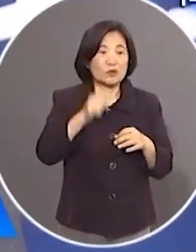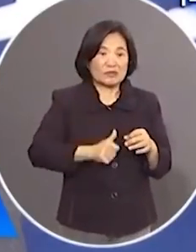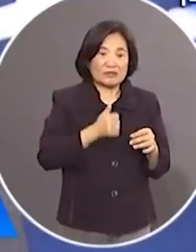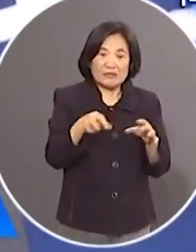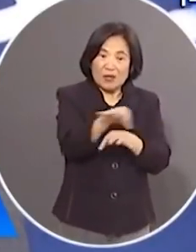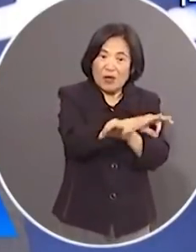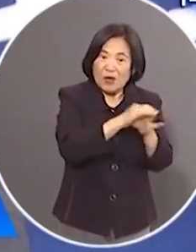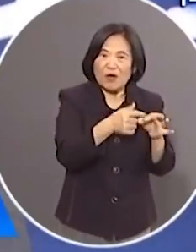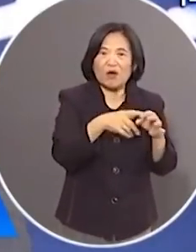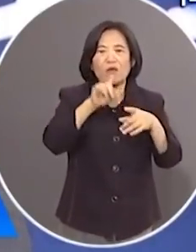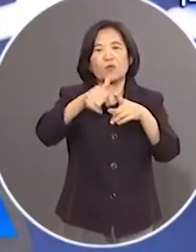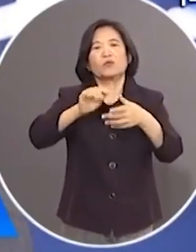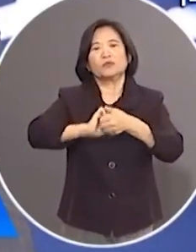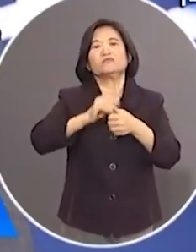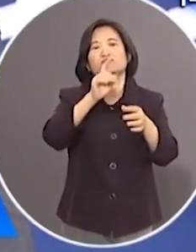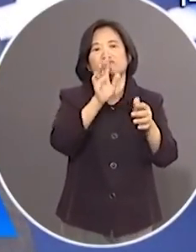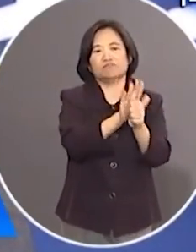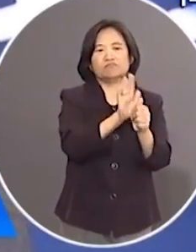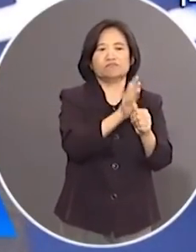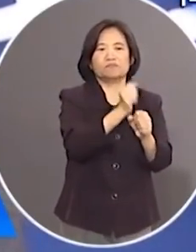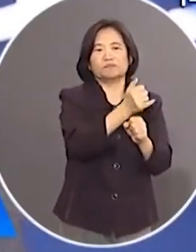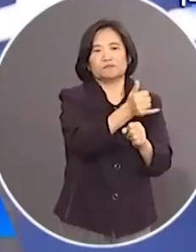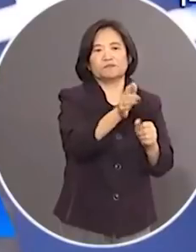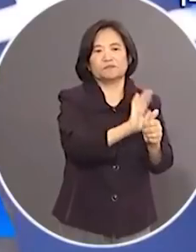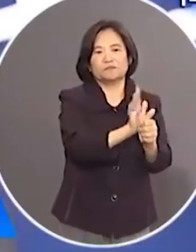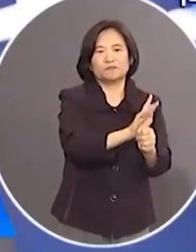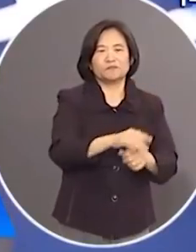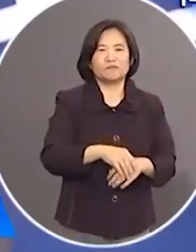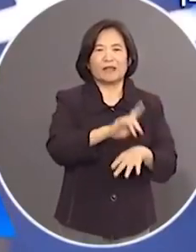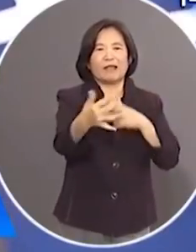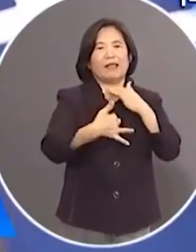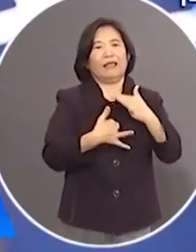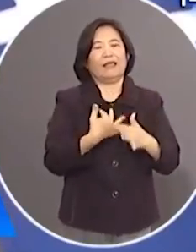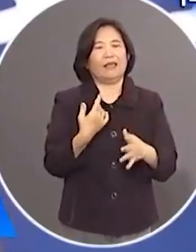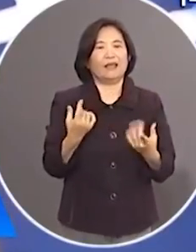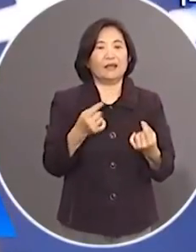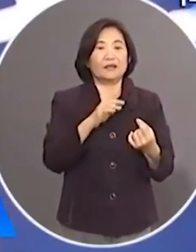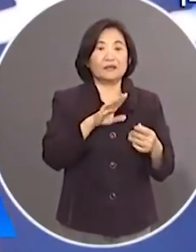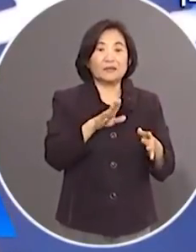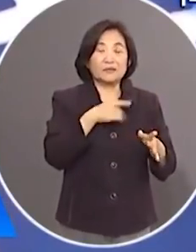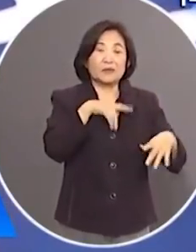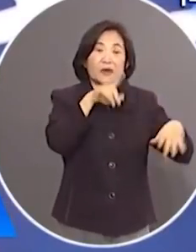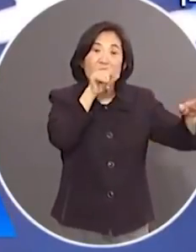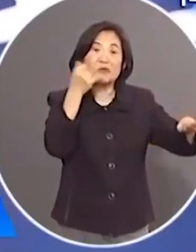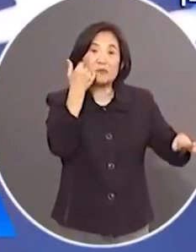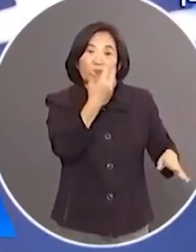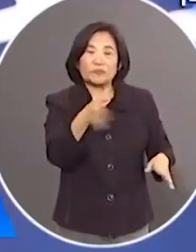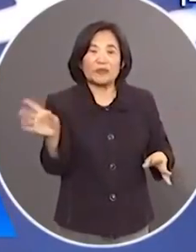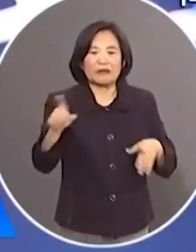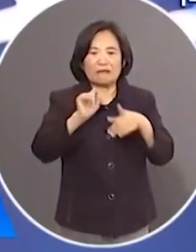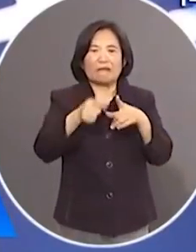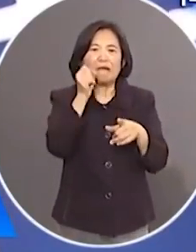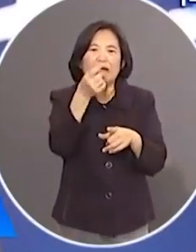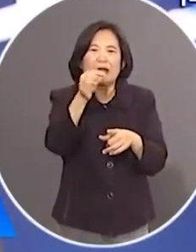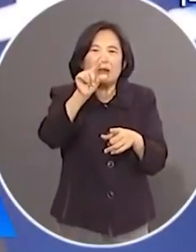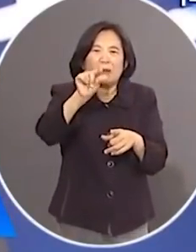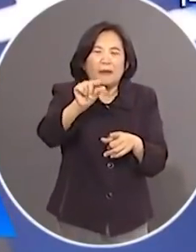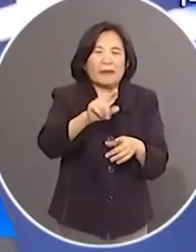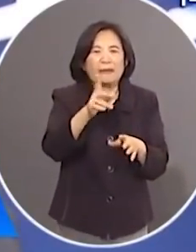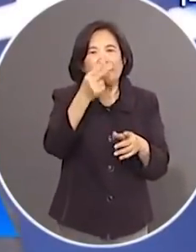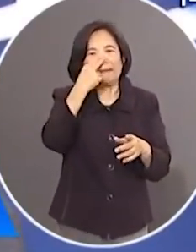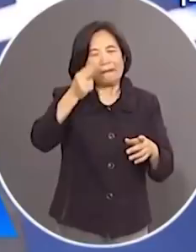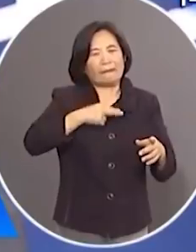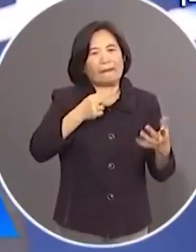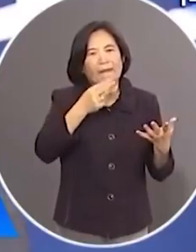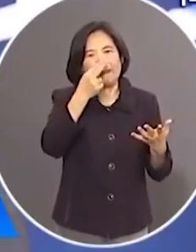一定要照顾员工。有人抹黑我是鸿海是低薪的血汗工厂，但其实鸿海不